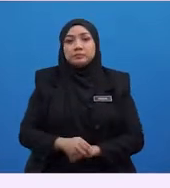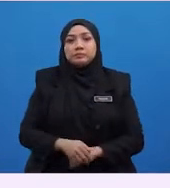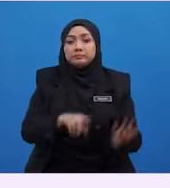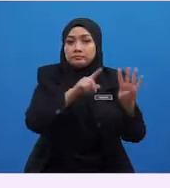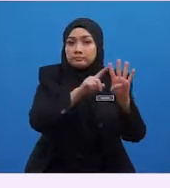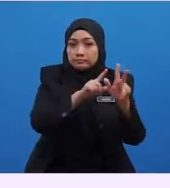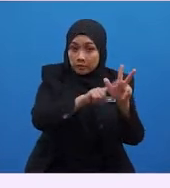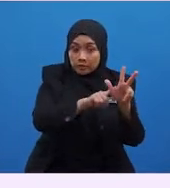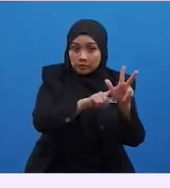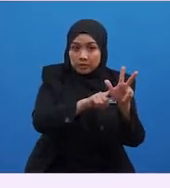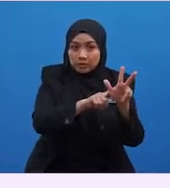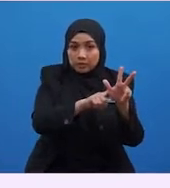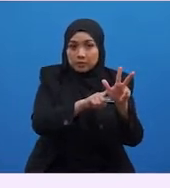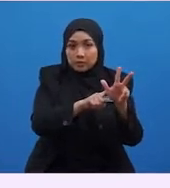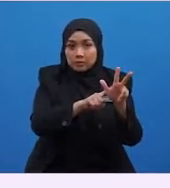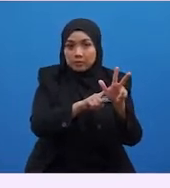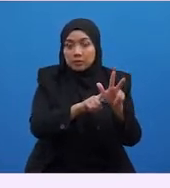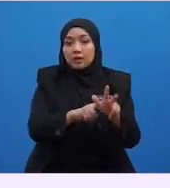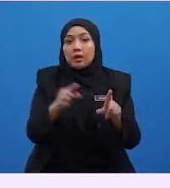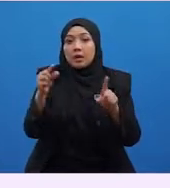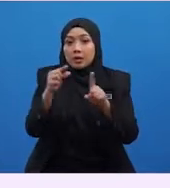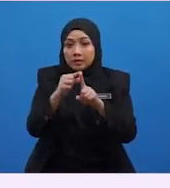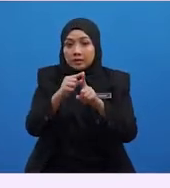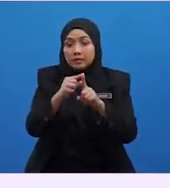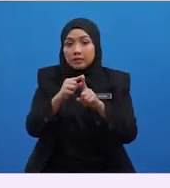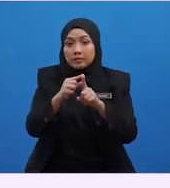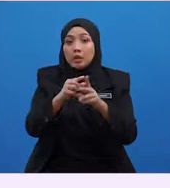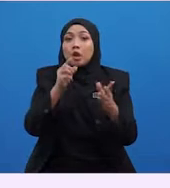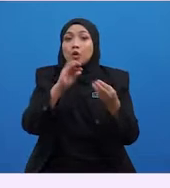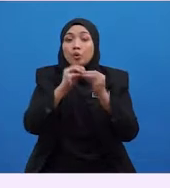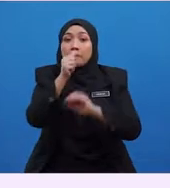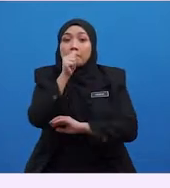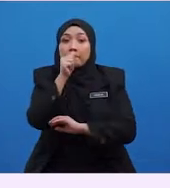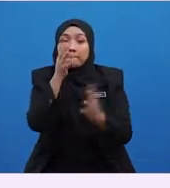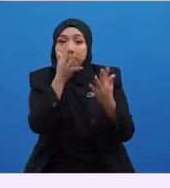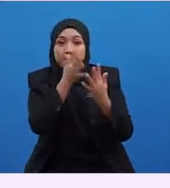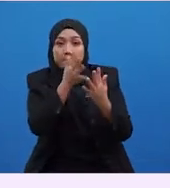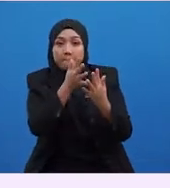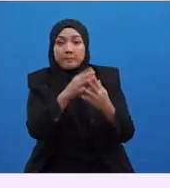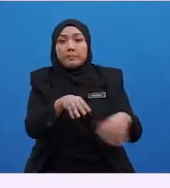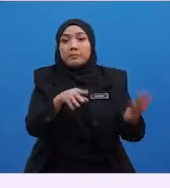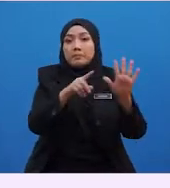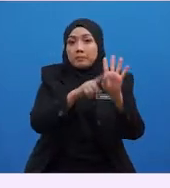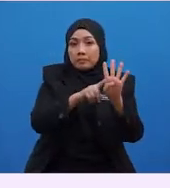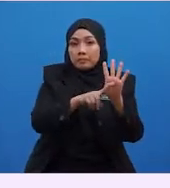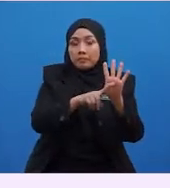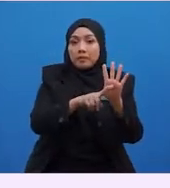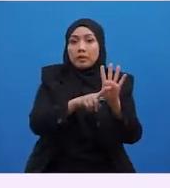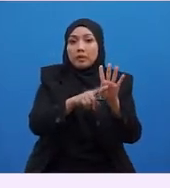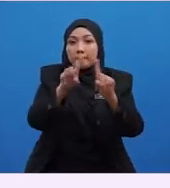Ketiga, pemboleh ubah kata laluan. Dan keempat, pemboleh ubah pangkalan